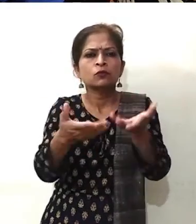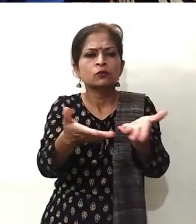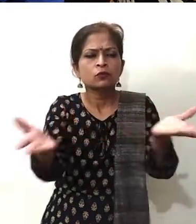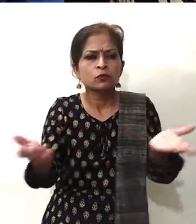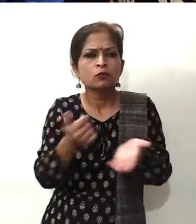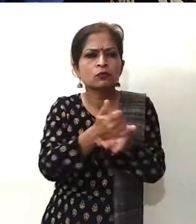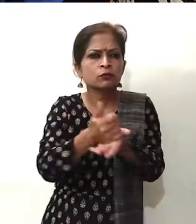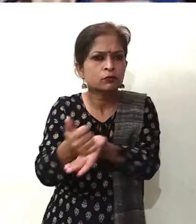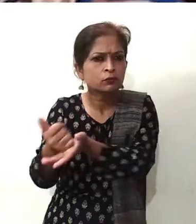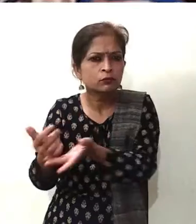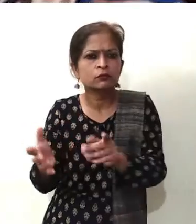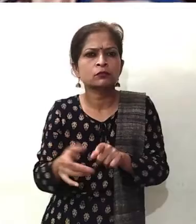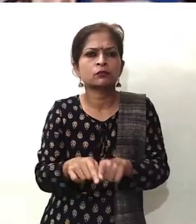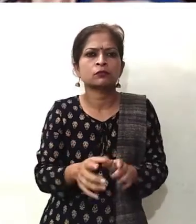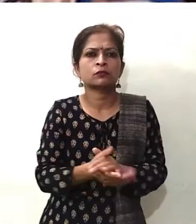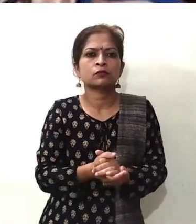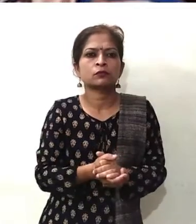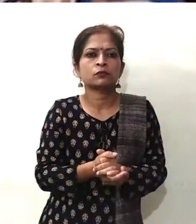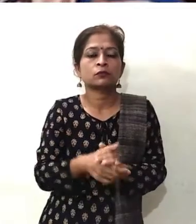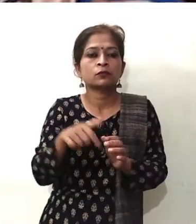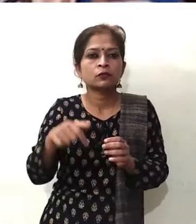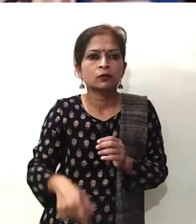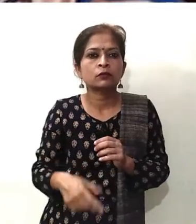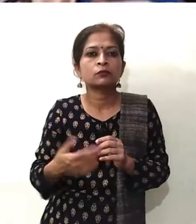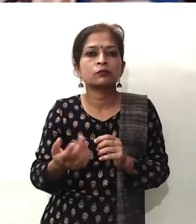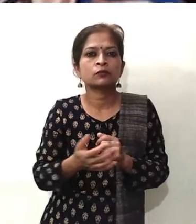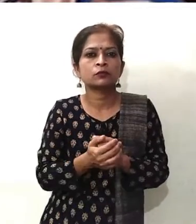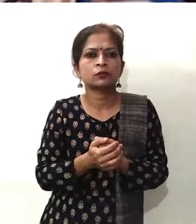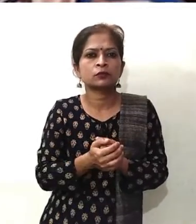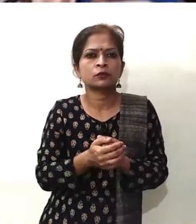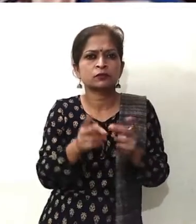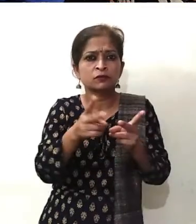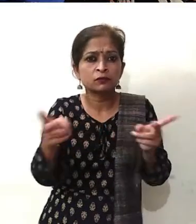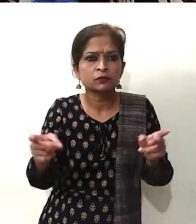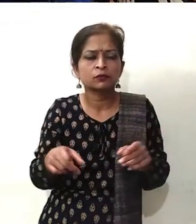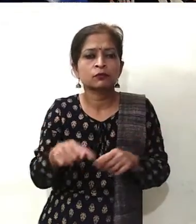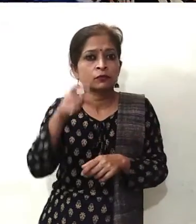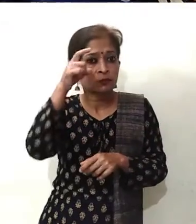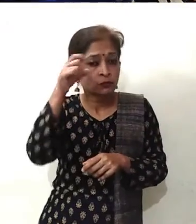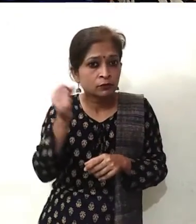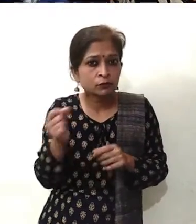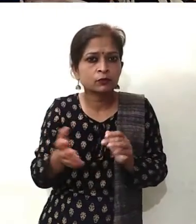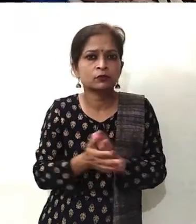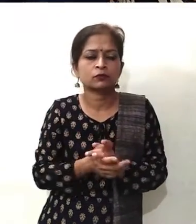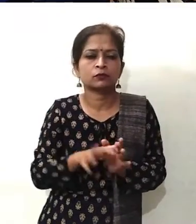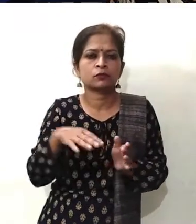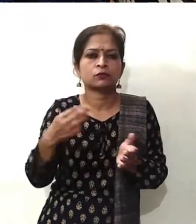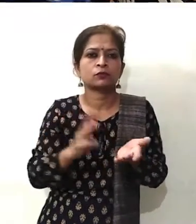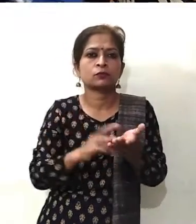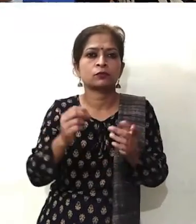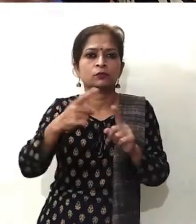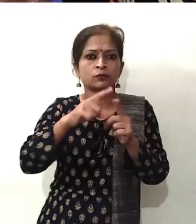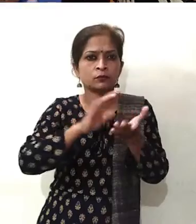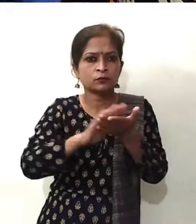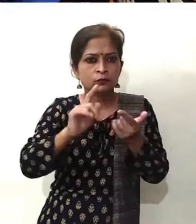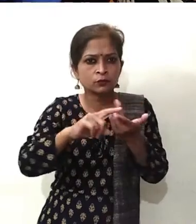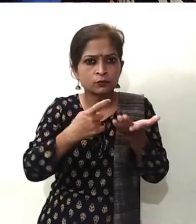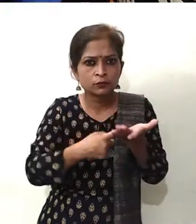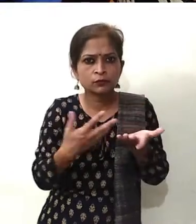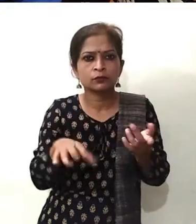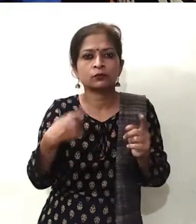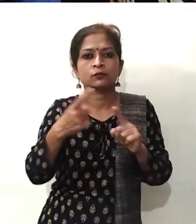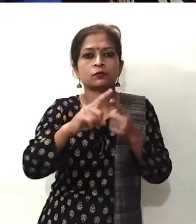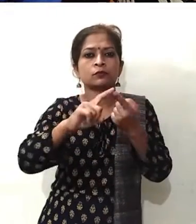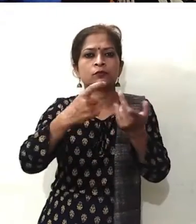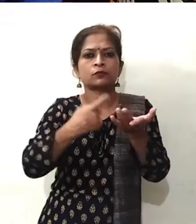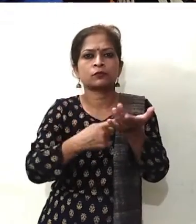जाए। डॉक्टर, गांधी, मदर टेरेसा, ये सारे सेवा में मुक्ति पाने वाले लोग हैं। अपभ्रंश हो गया, खराब हो गया मायने अपने में और